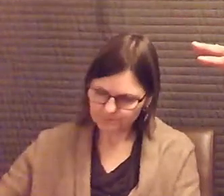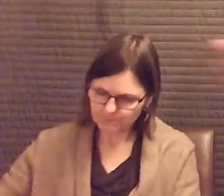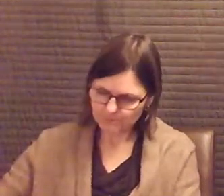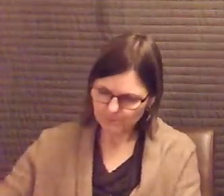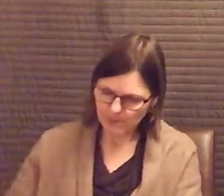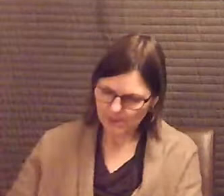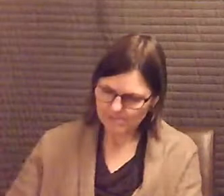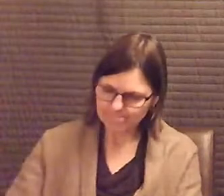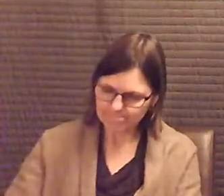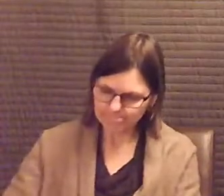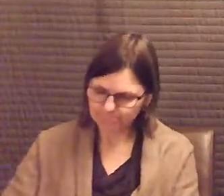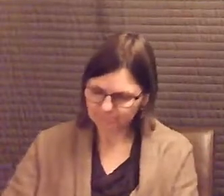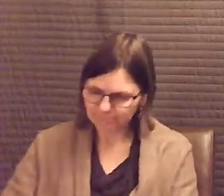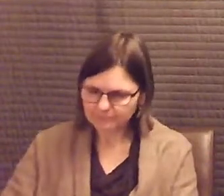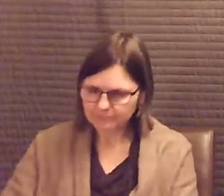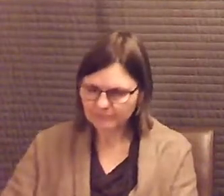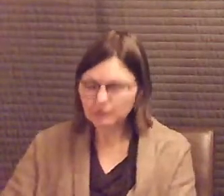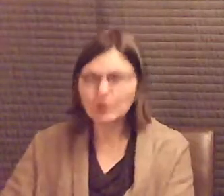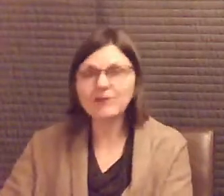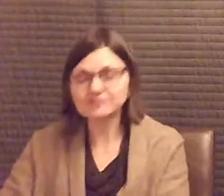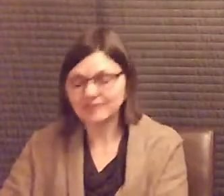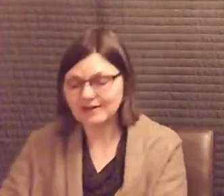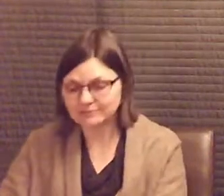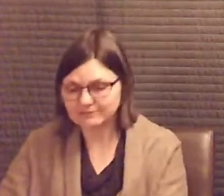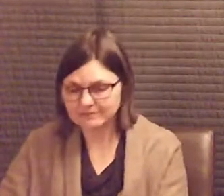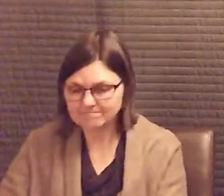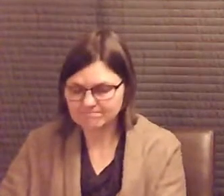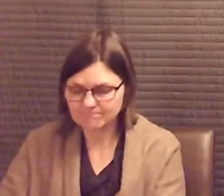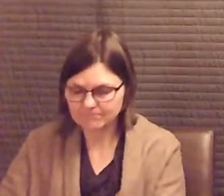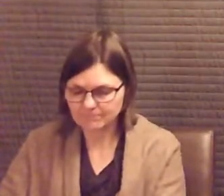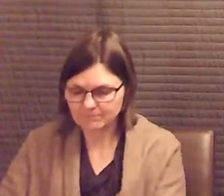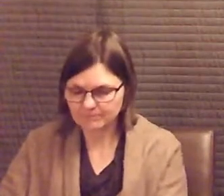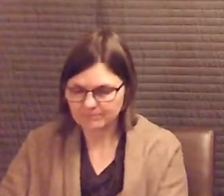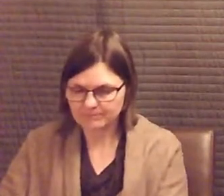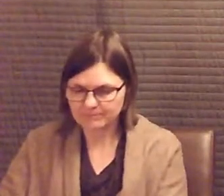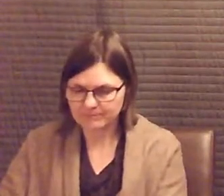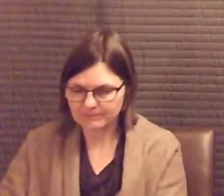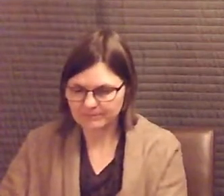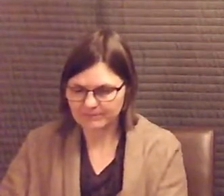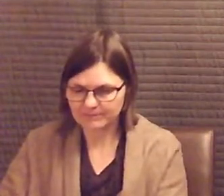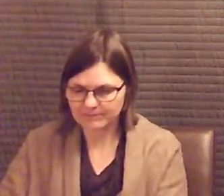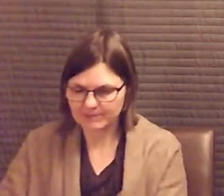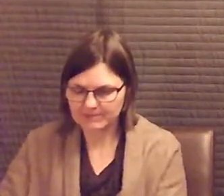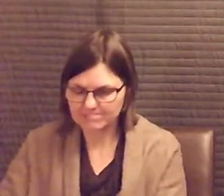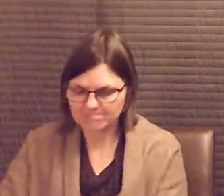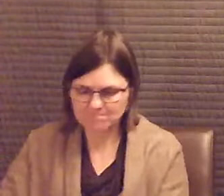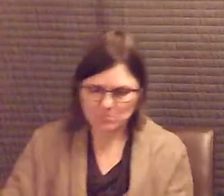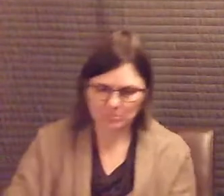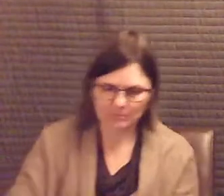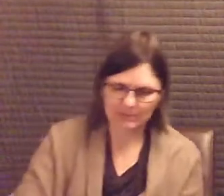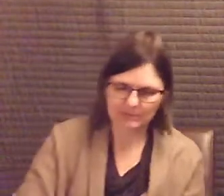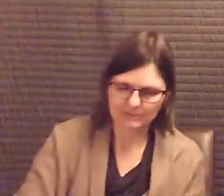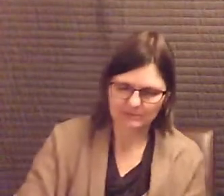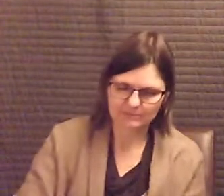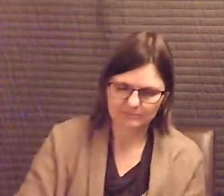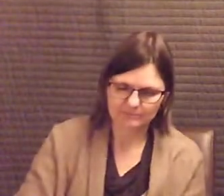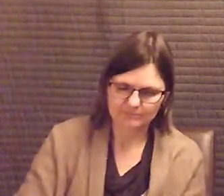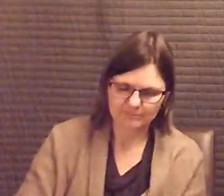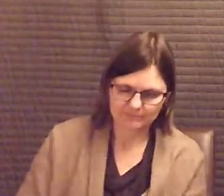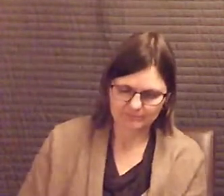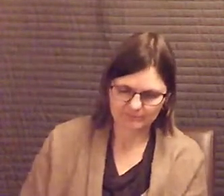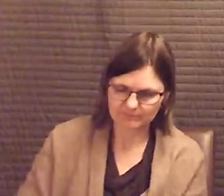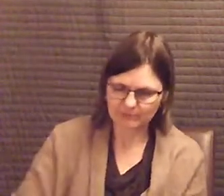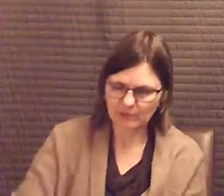is oké john chatten door janus trap leidt naar mentaal ons emmen aan onze lammy doen door je john shepherd